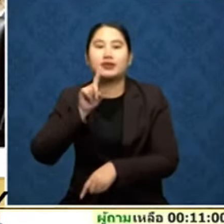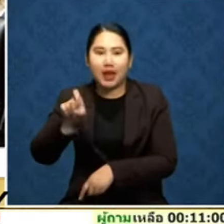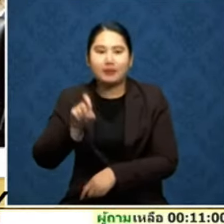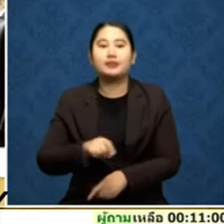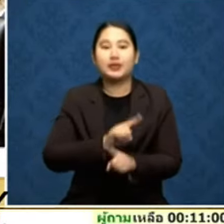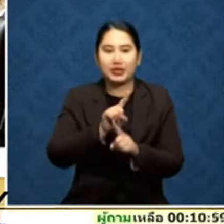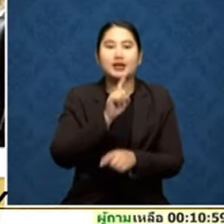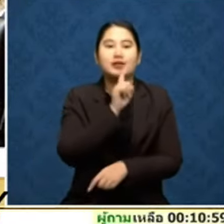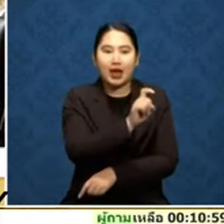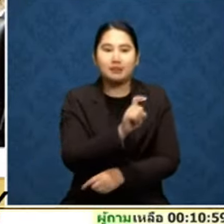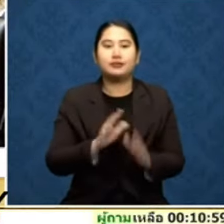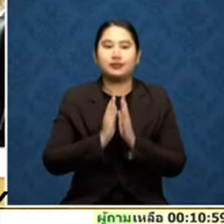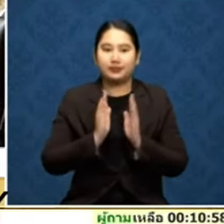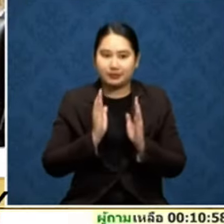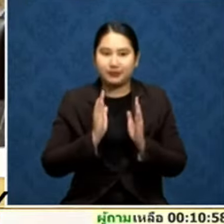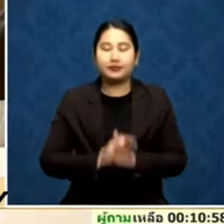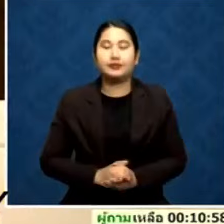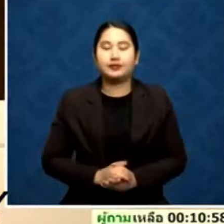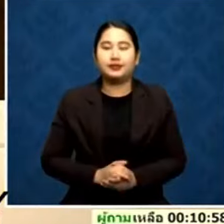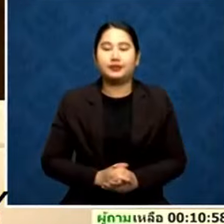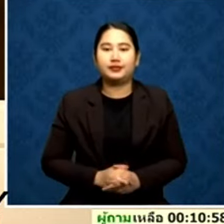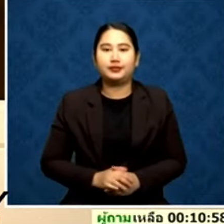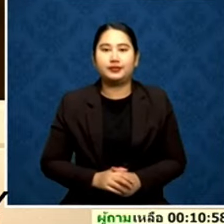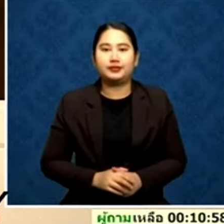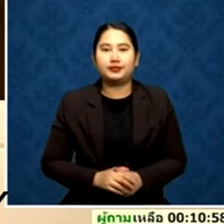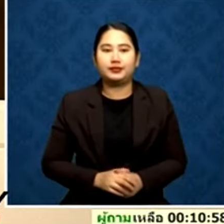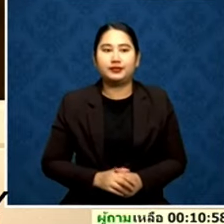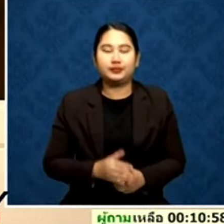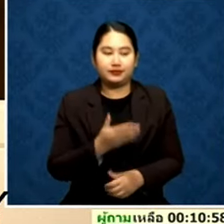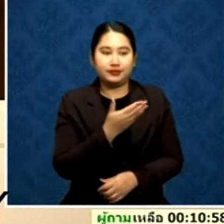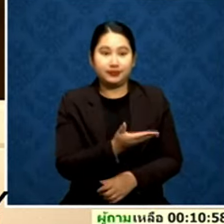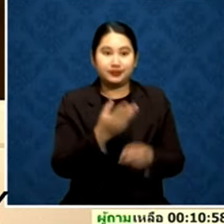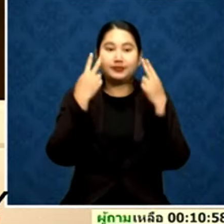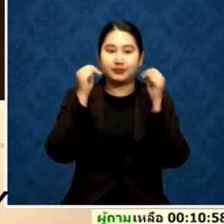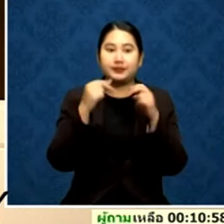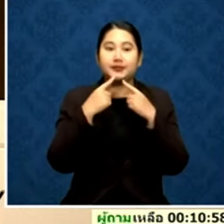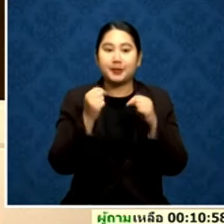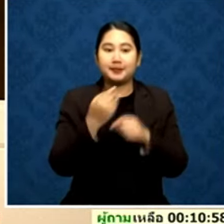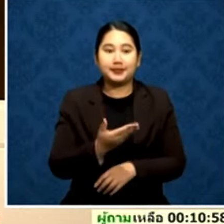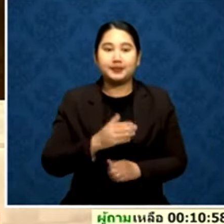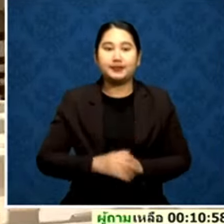ท่านี้ค่ะท่านประธานขอบพระคุณค่ะ ครับขอเชิญท่านนายกดีครับ